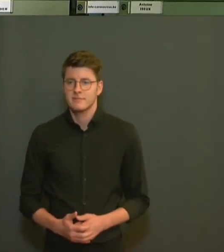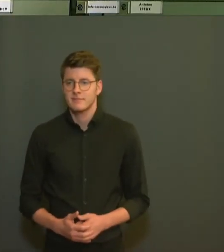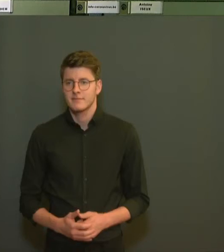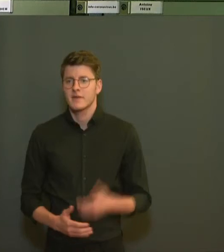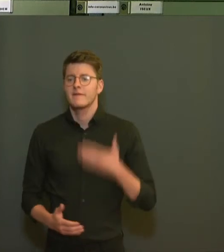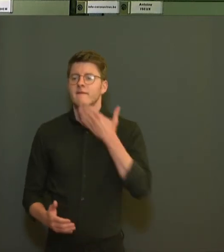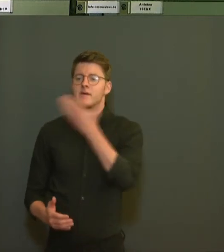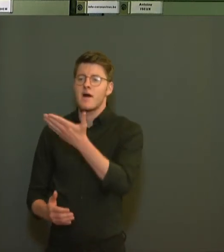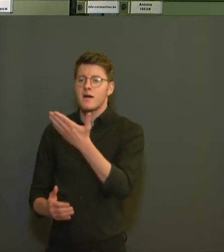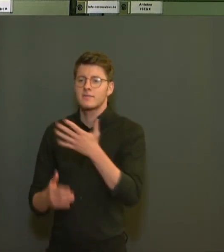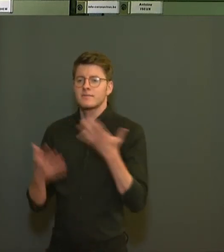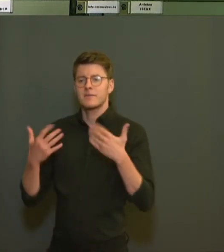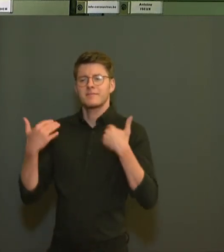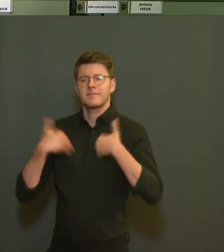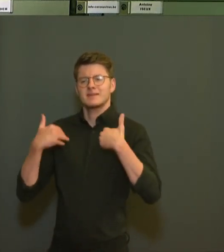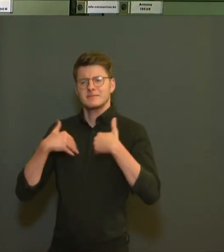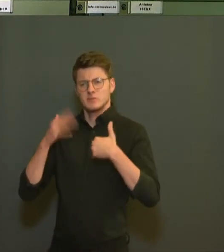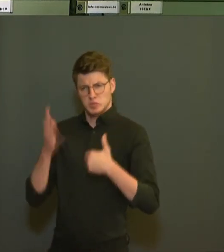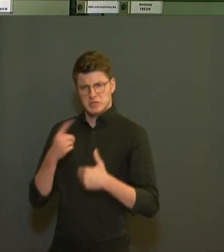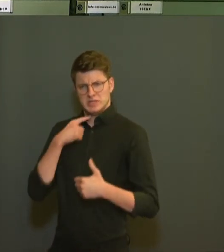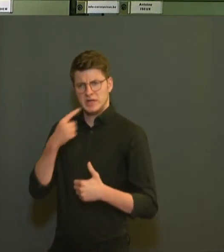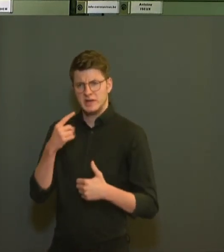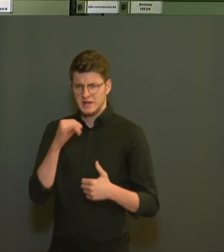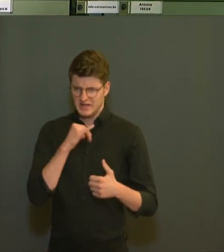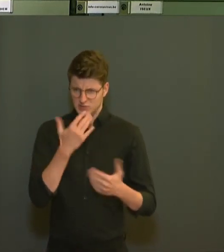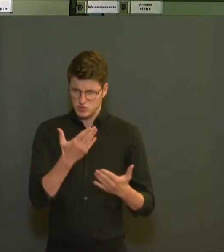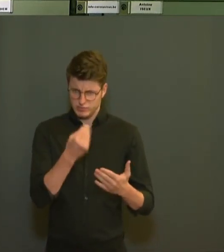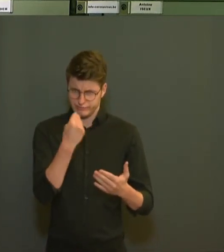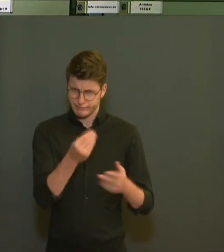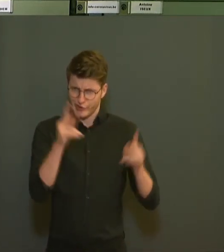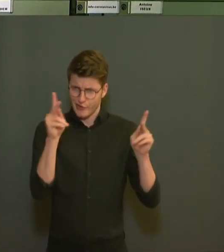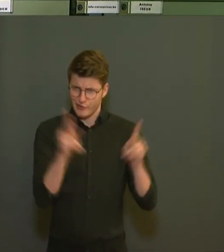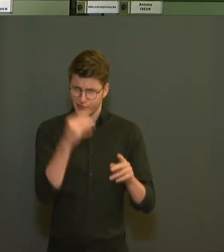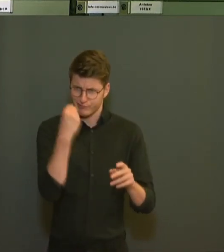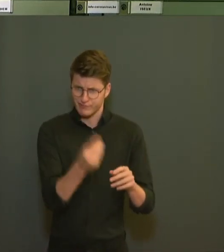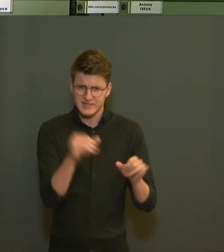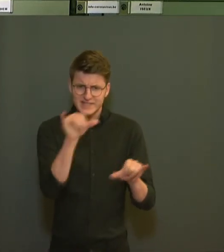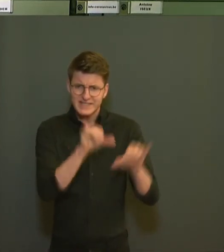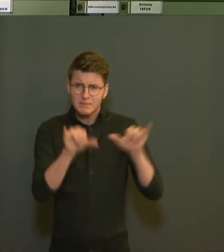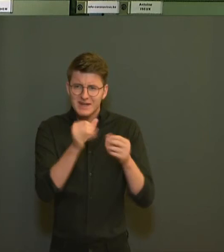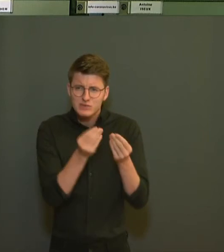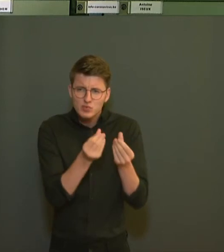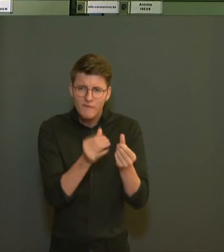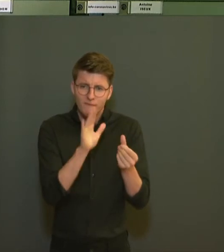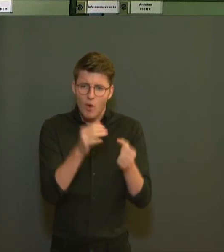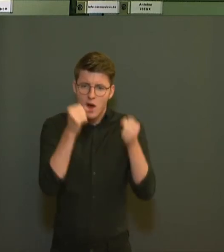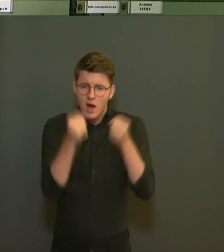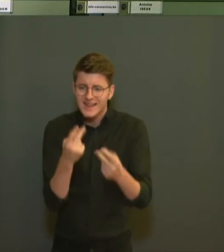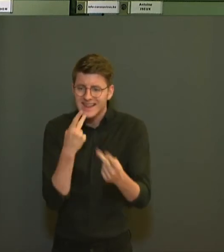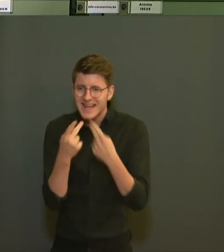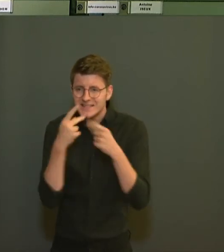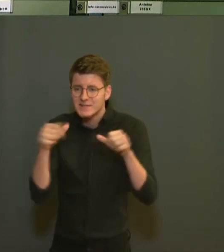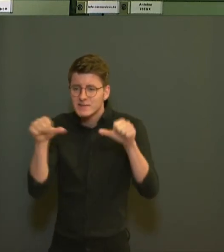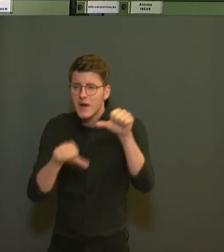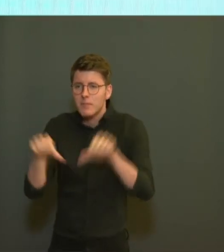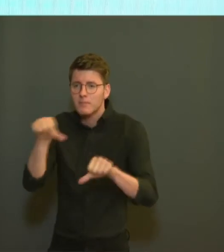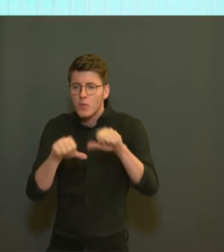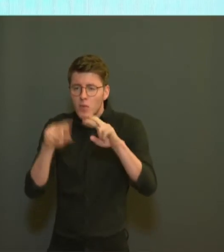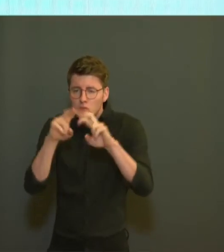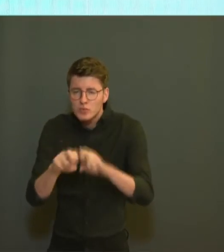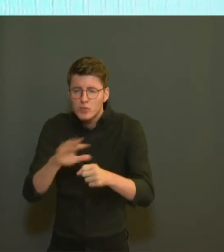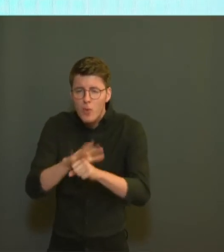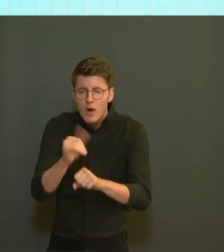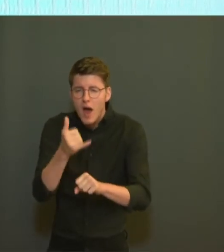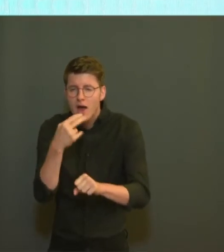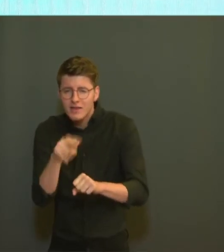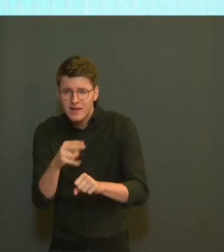Men spreekt over een tekort aan reagentia voor laboratoriumtests. Klopt dit? En is er een kans op een tekort?